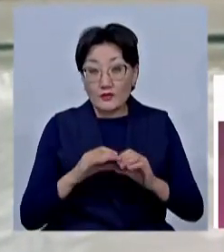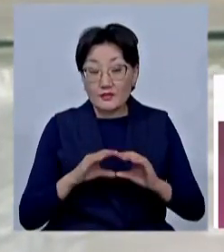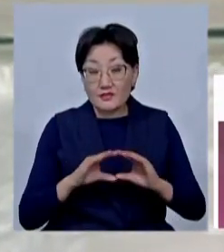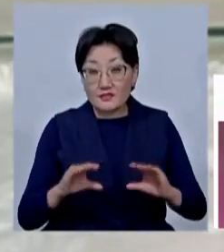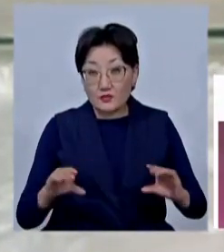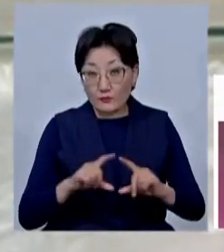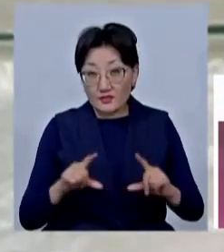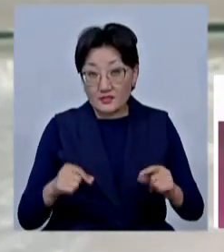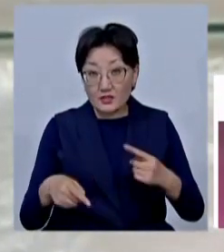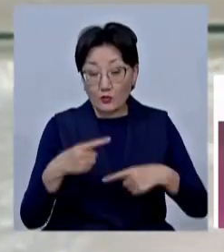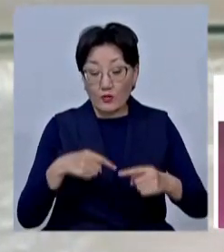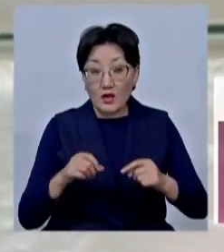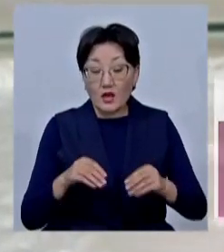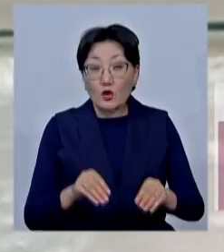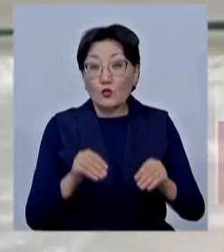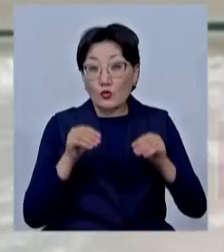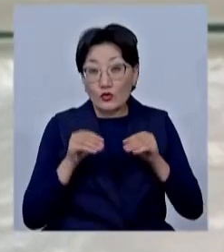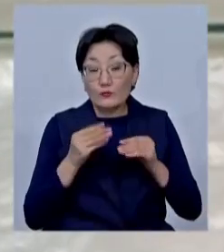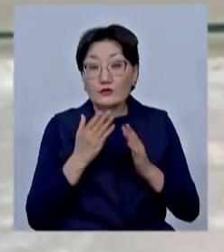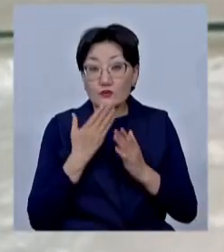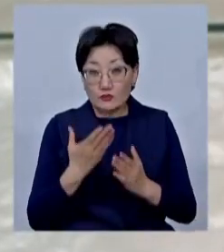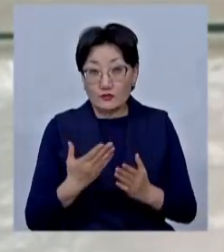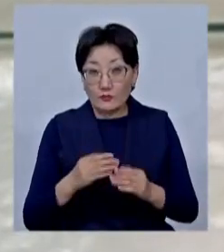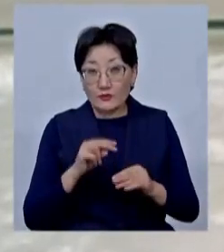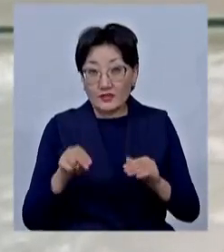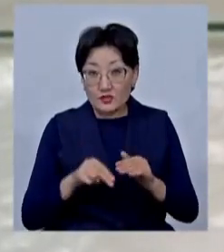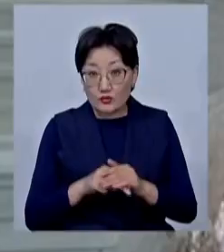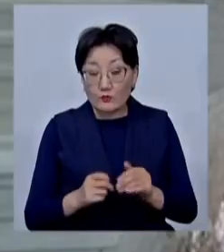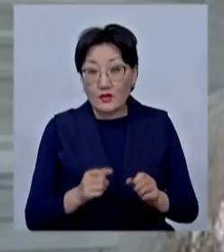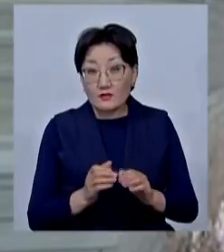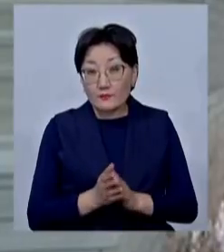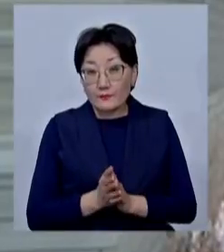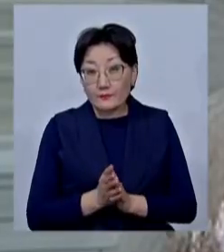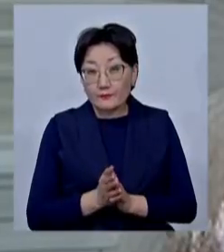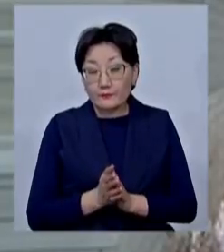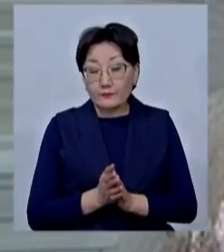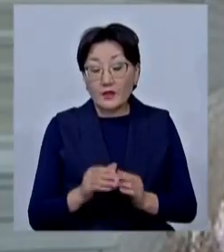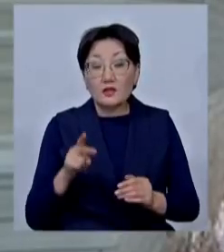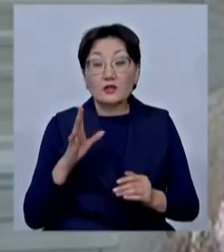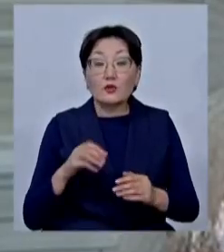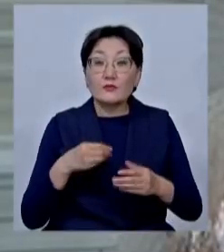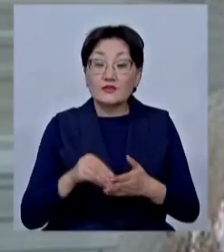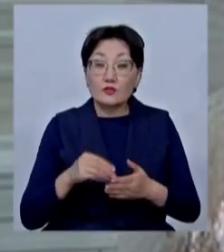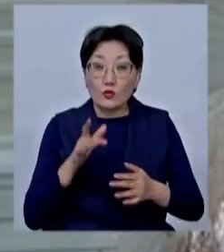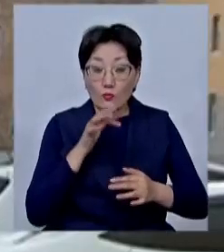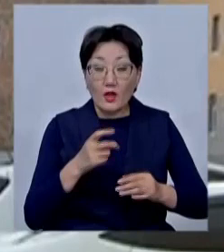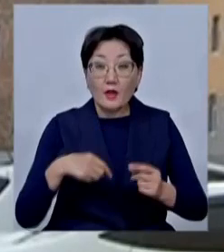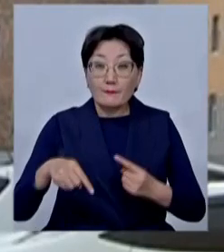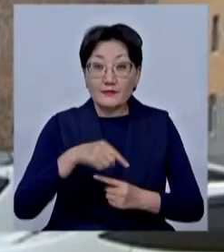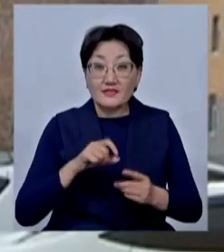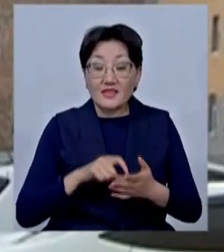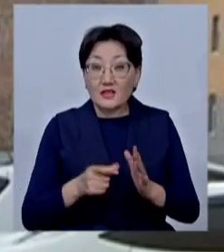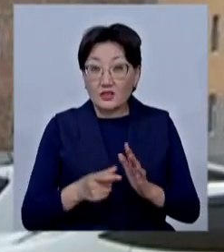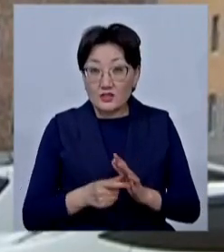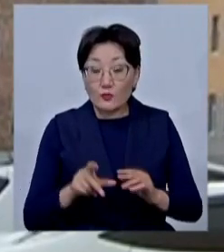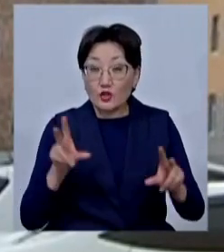келеді балам кішкентай, көрпе деп сұрайды, көрпе астына тығылып жатады, сол бітті. Тұрғындарға пәтерлерді сату кезінде бизнес-класс болады